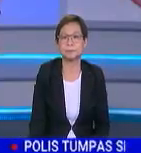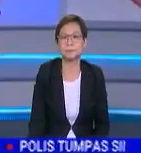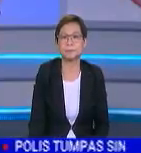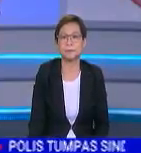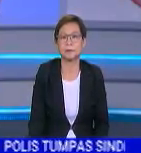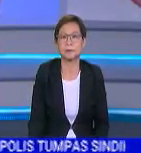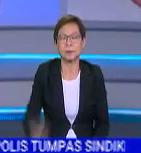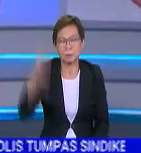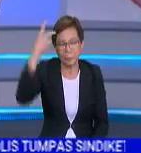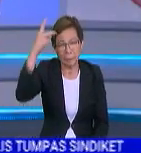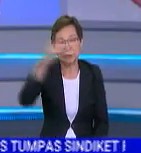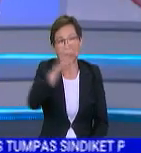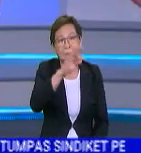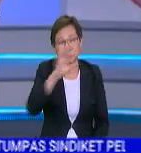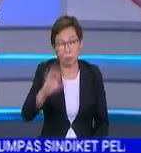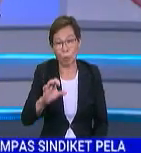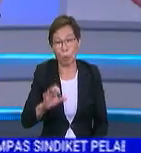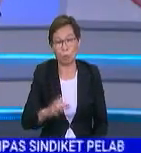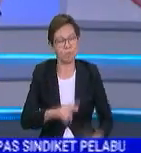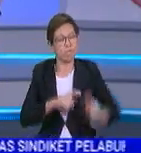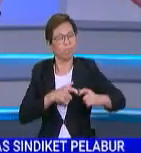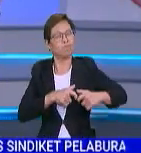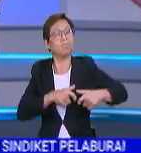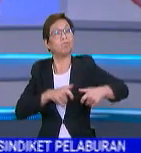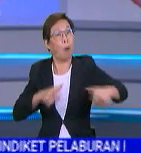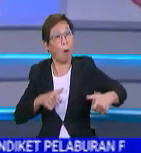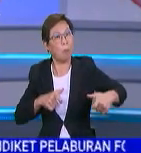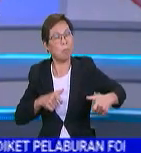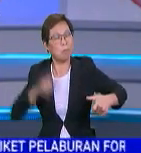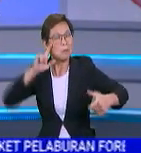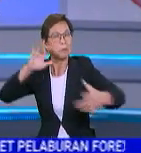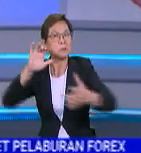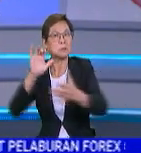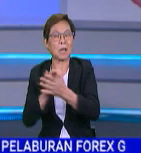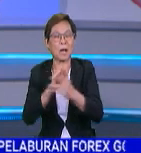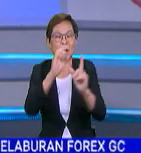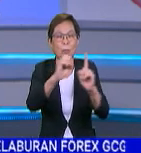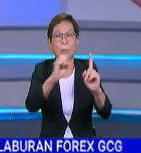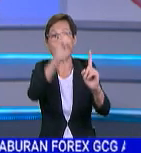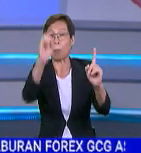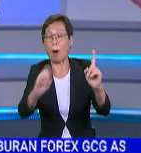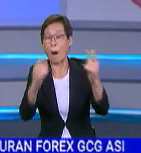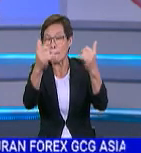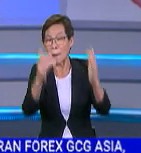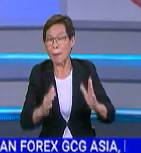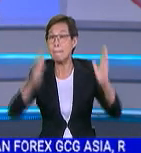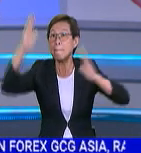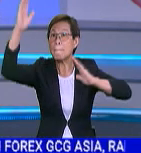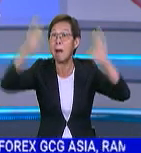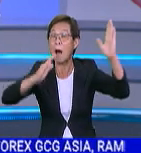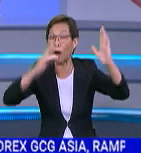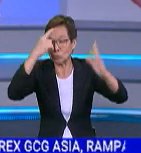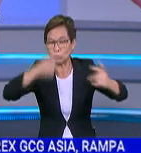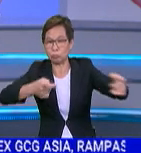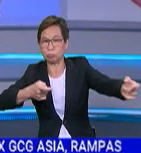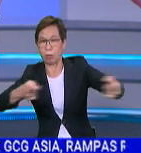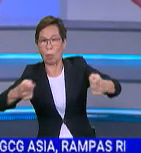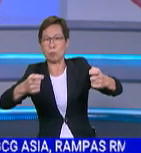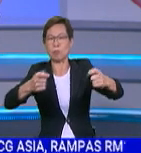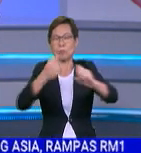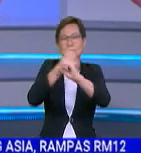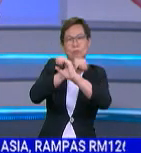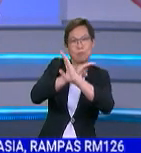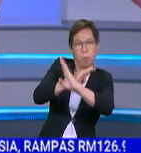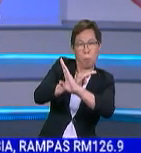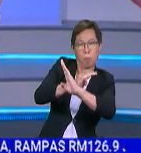Dalam pada itu, Kelantan FC mengambil langkah berani meletak kepercayaan sepenuhnya kepada pemain tempatan bagi mengawal benteng